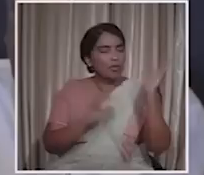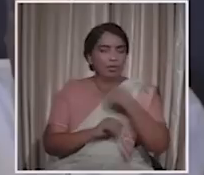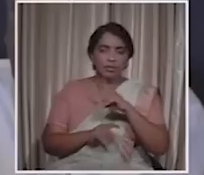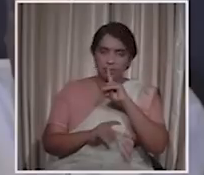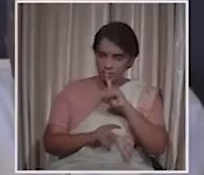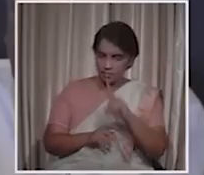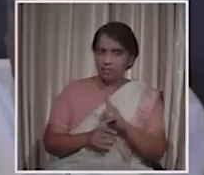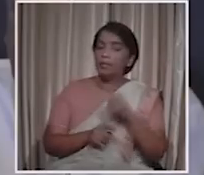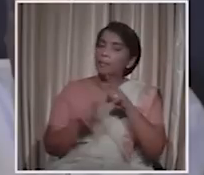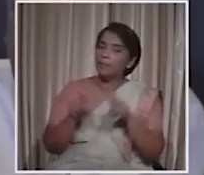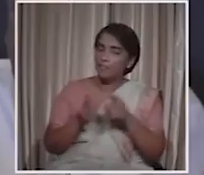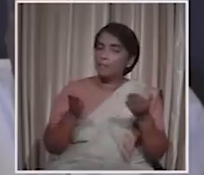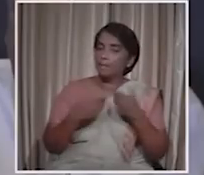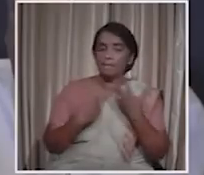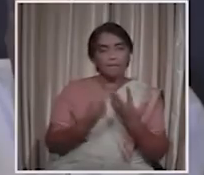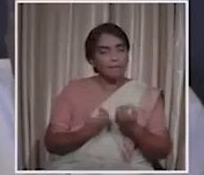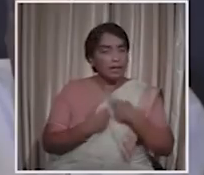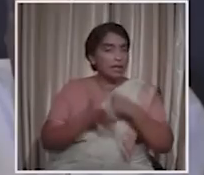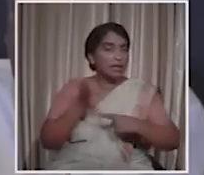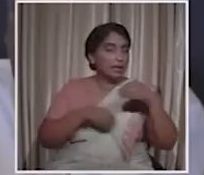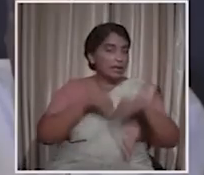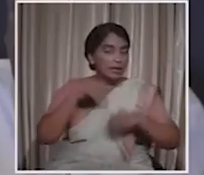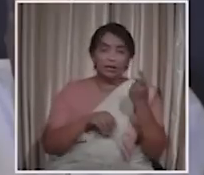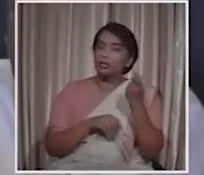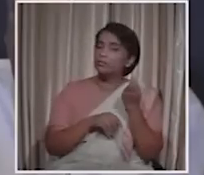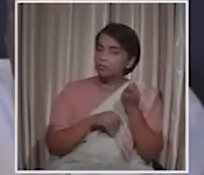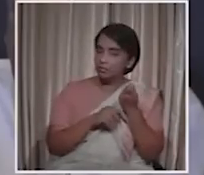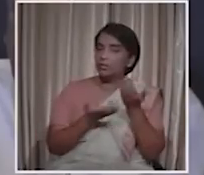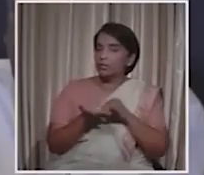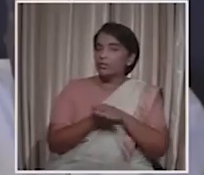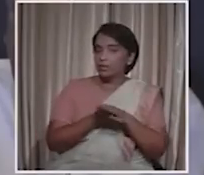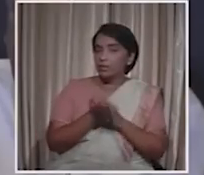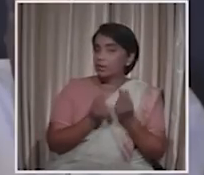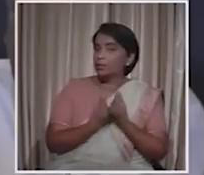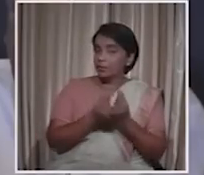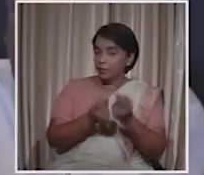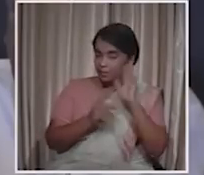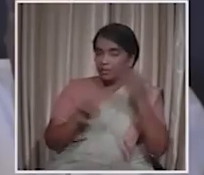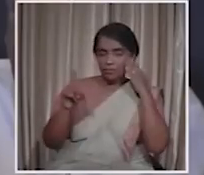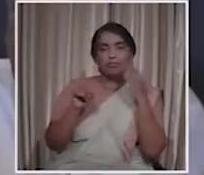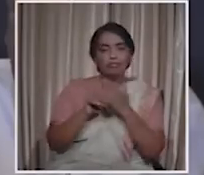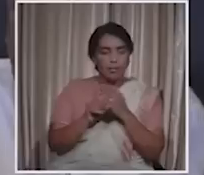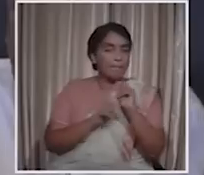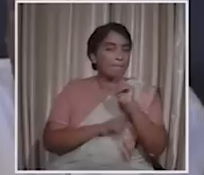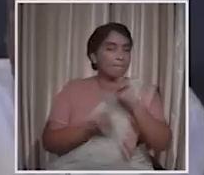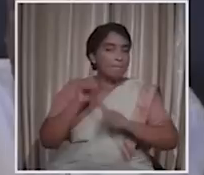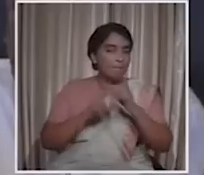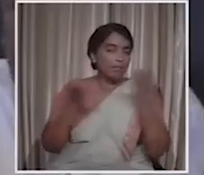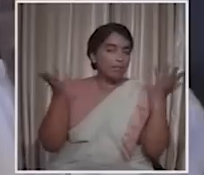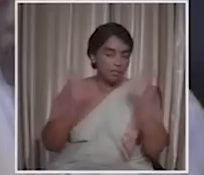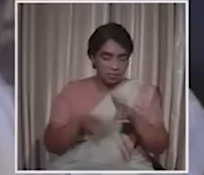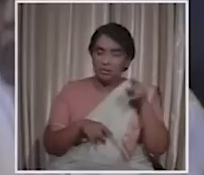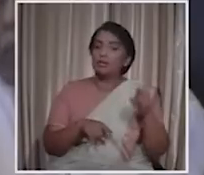සිටිනවා. ඒ වගේම අපට අවශ්‍ය දේ දේශපාලනය සහ ආර්ථික ප්‍රතිසංස්කරණ කඩිනම් කර ගැනීම උදෙසා පාර්ලිමේන්තුව රැස්වීම